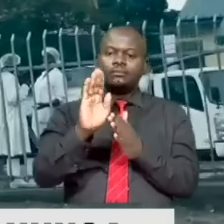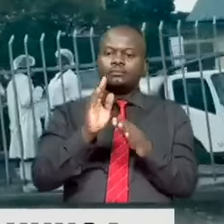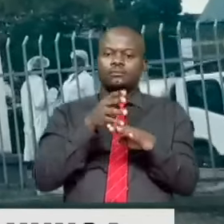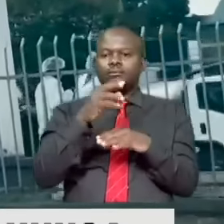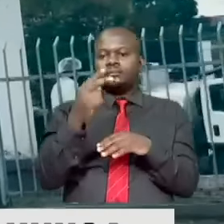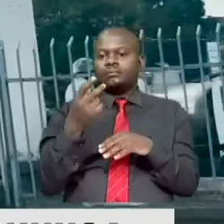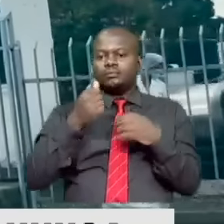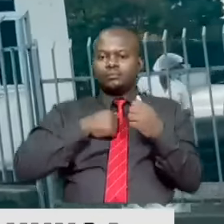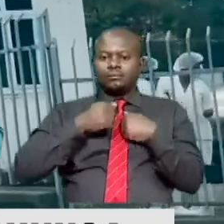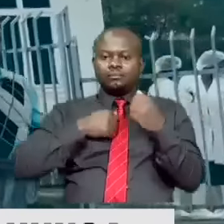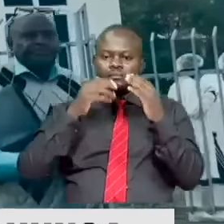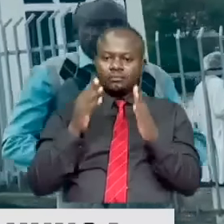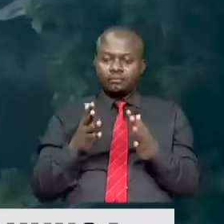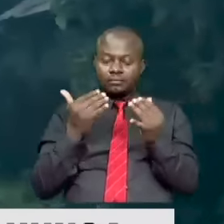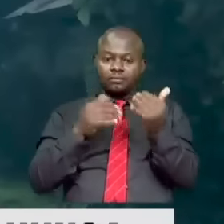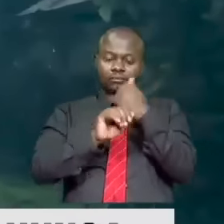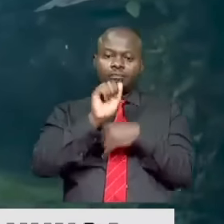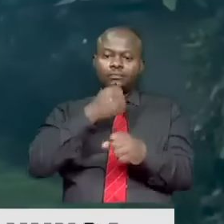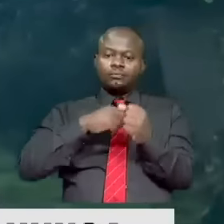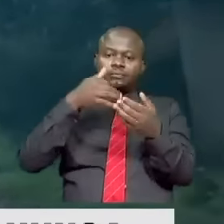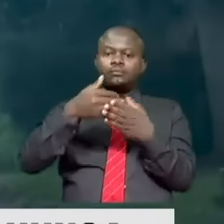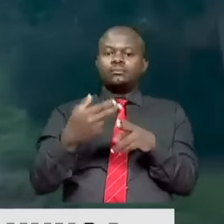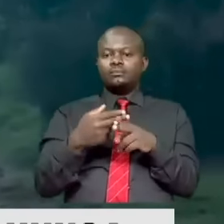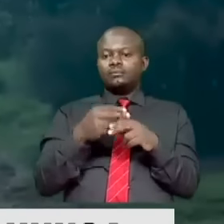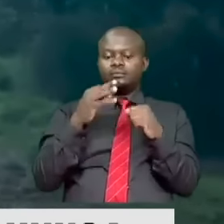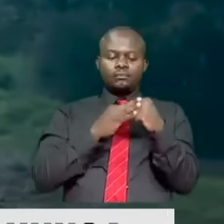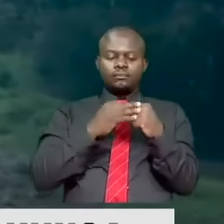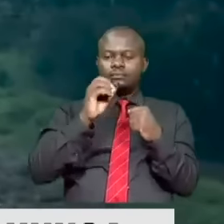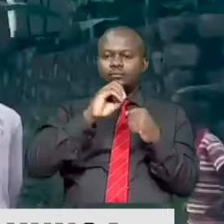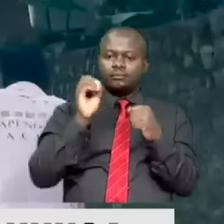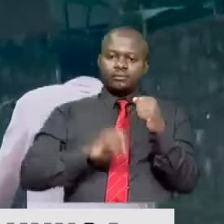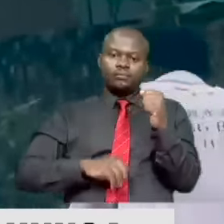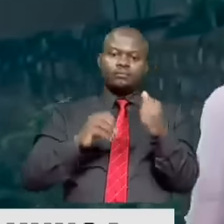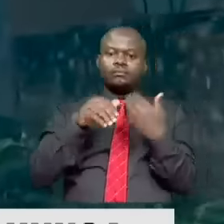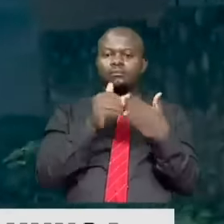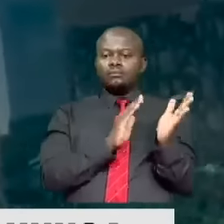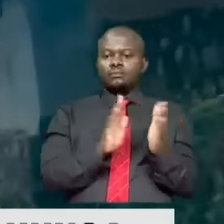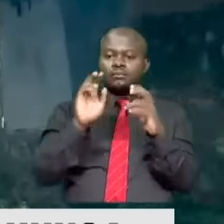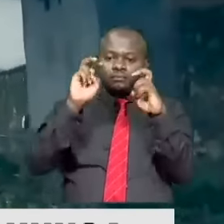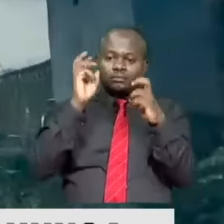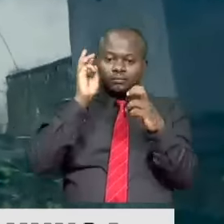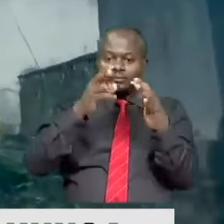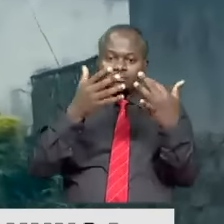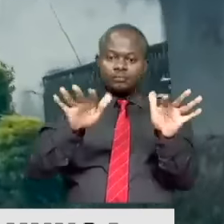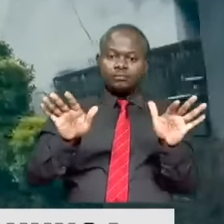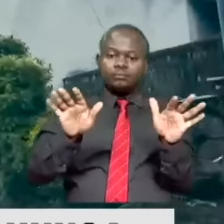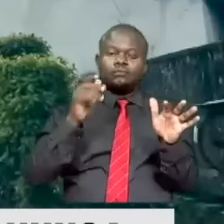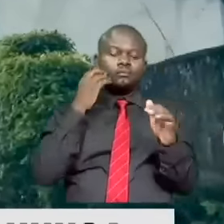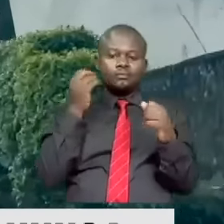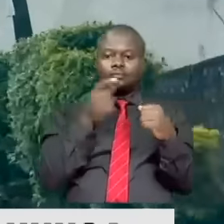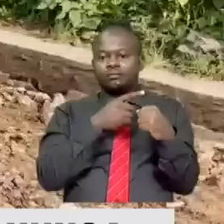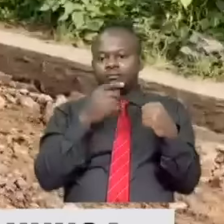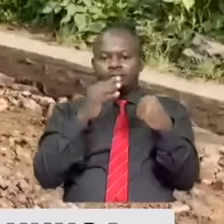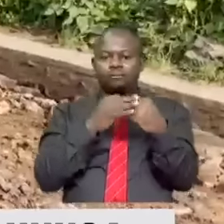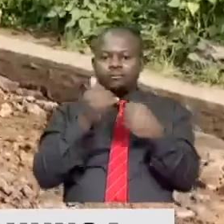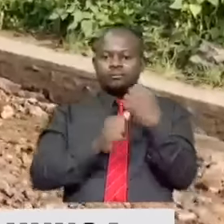ebyiri z'amafaranga y'u Rwanda. Ubu imirimo ngo igeze hafi kuri 80%, bikaba biteganijwe ko izarangirana na Kanama uyu mwaka